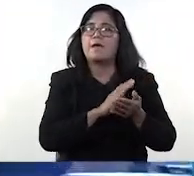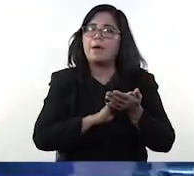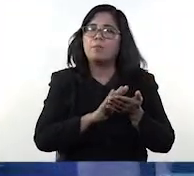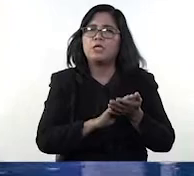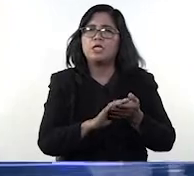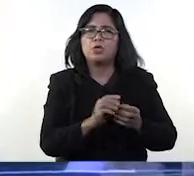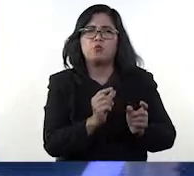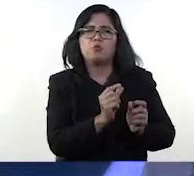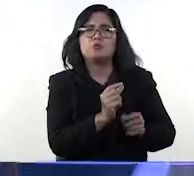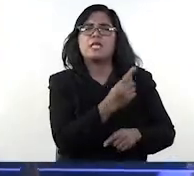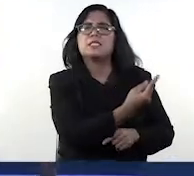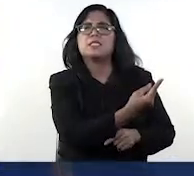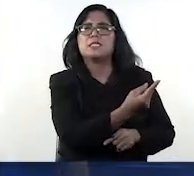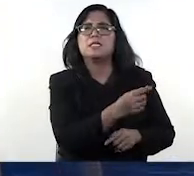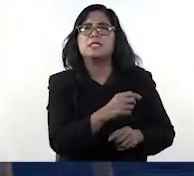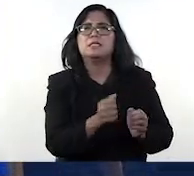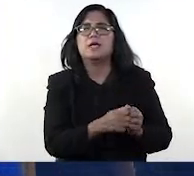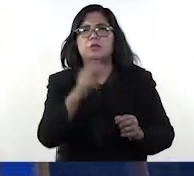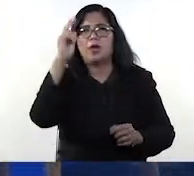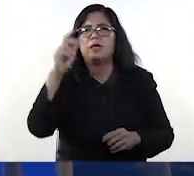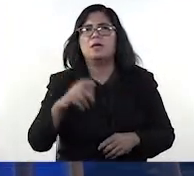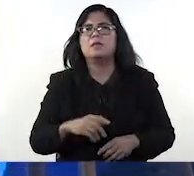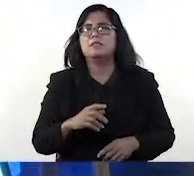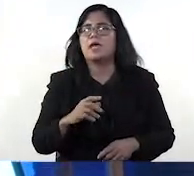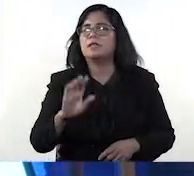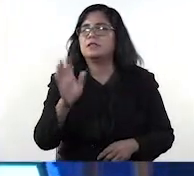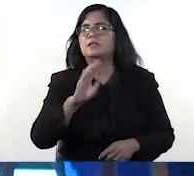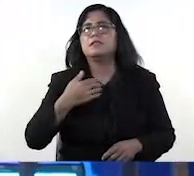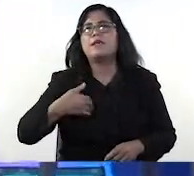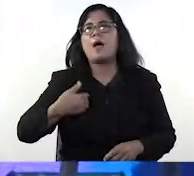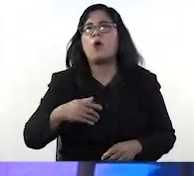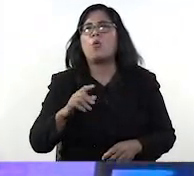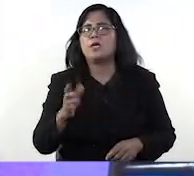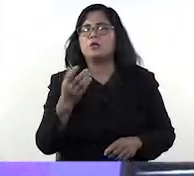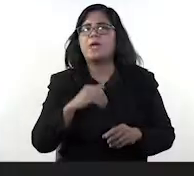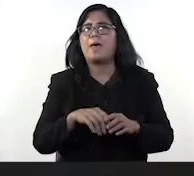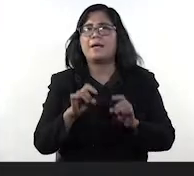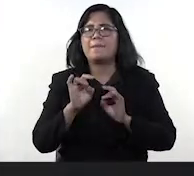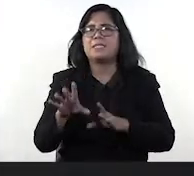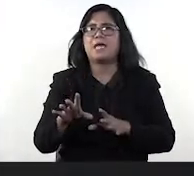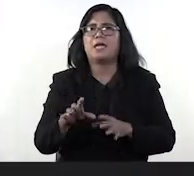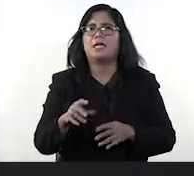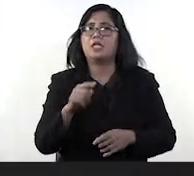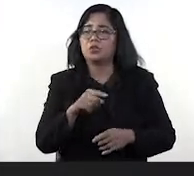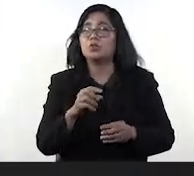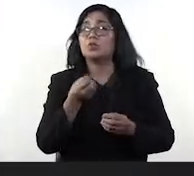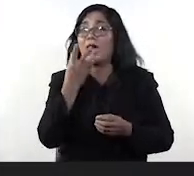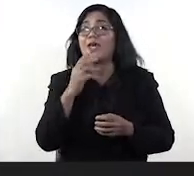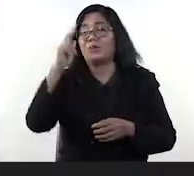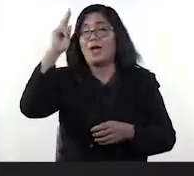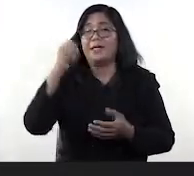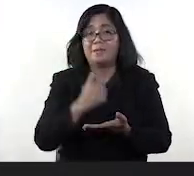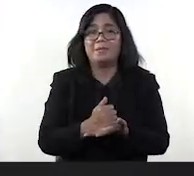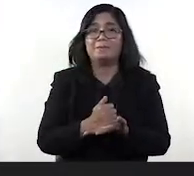urusan dia sama Tuhan Hai buat apa sih hidup dalam kebencian itu suara Tuhan Hai setiap kali